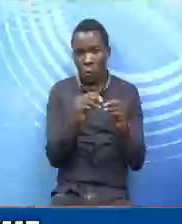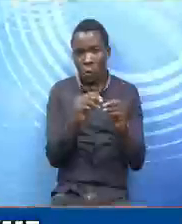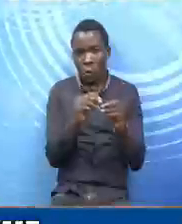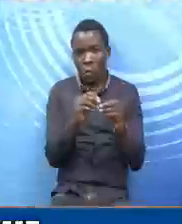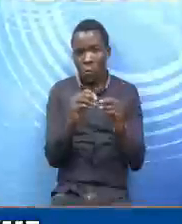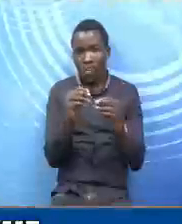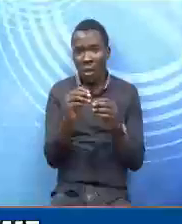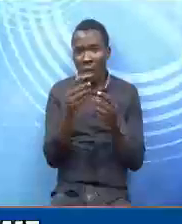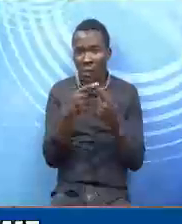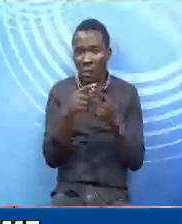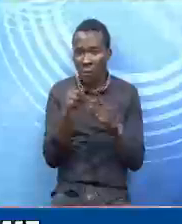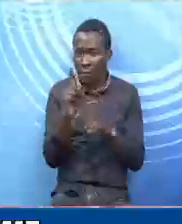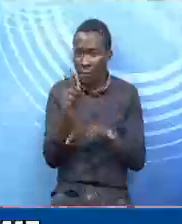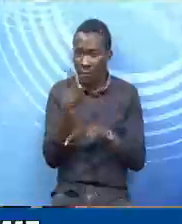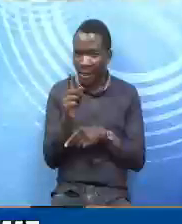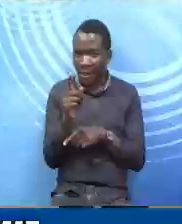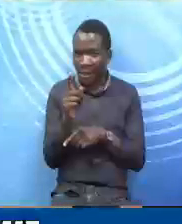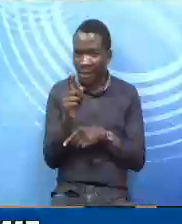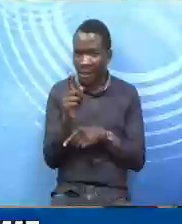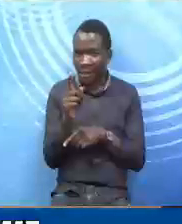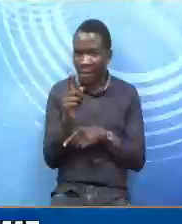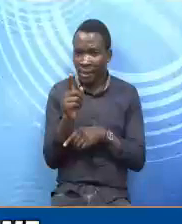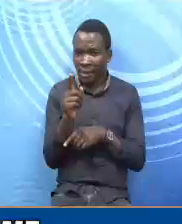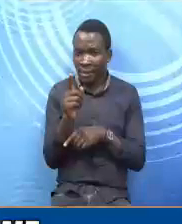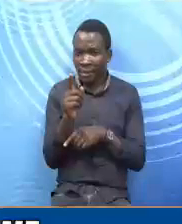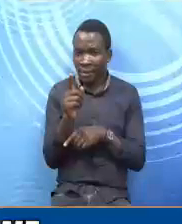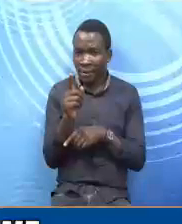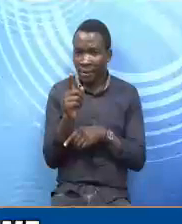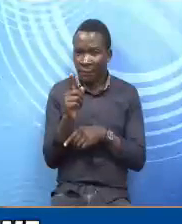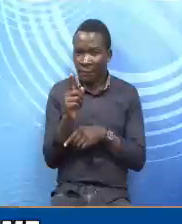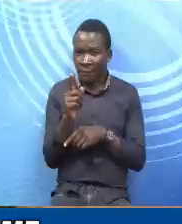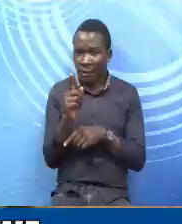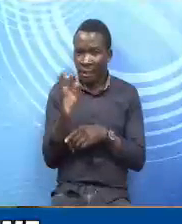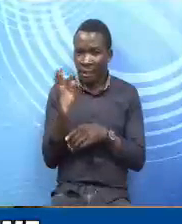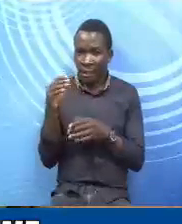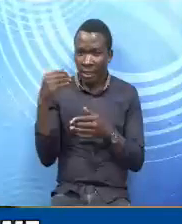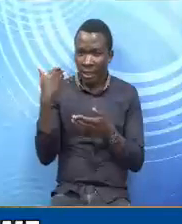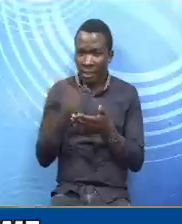bakubise ko nawe yari yahageze gusa yagera hehe mu kabari